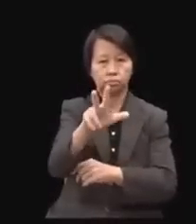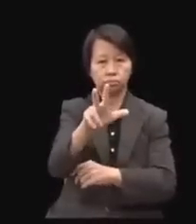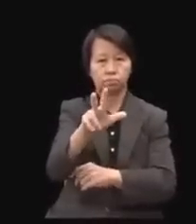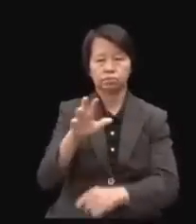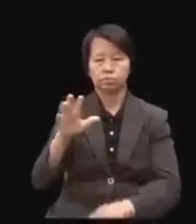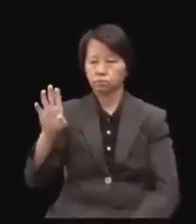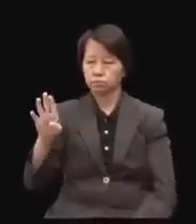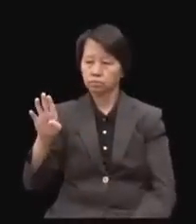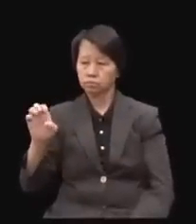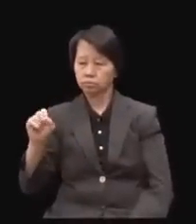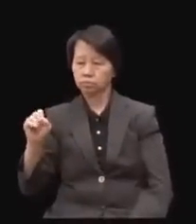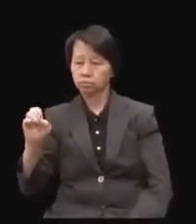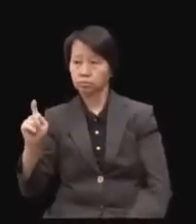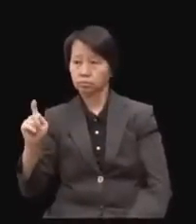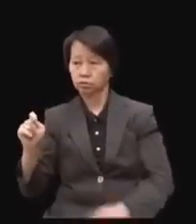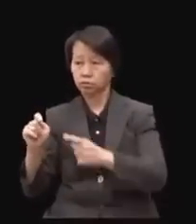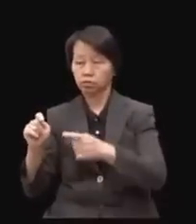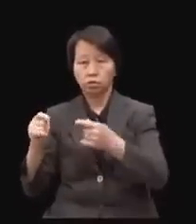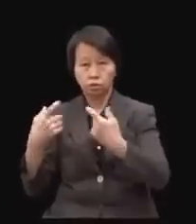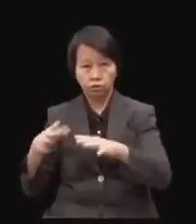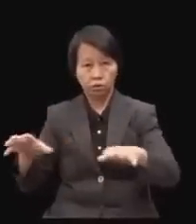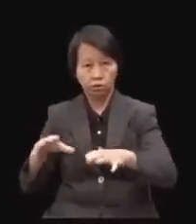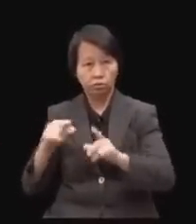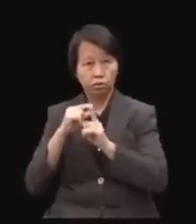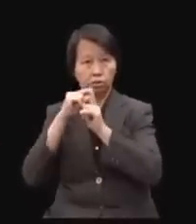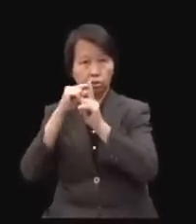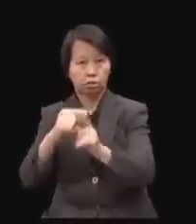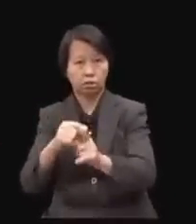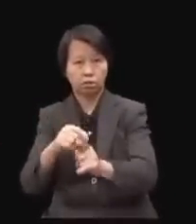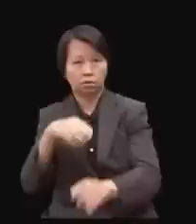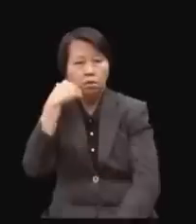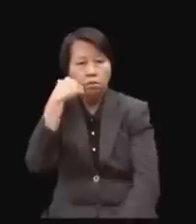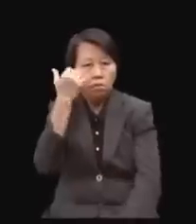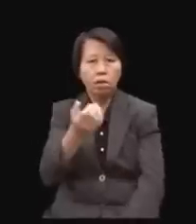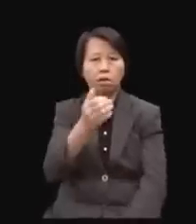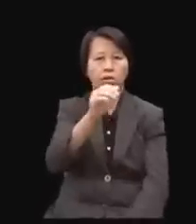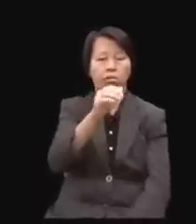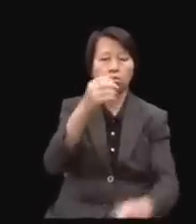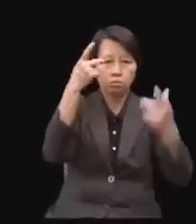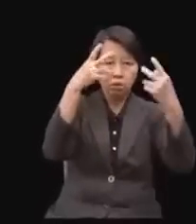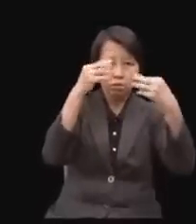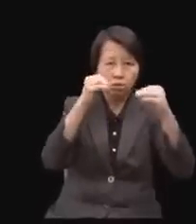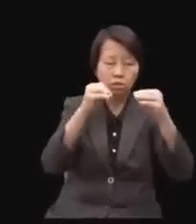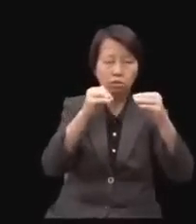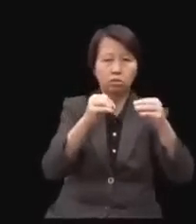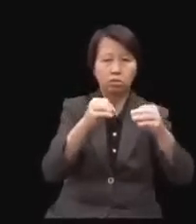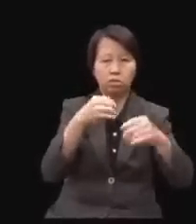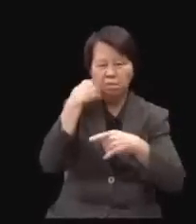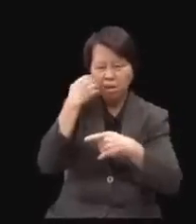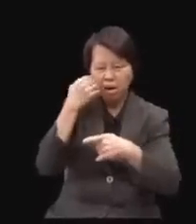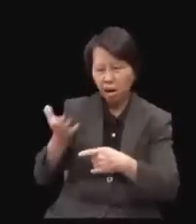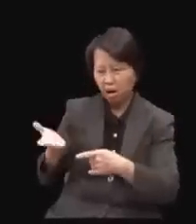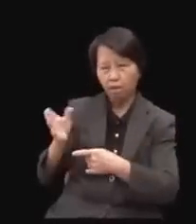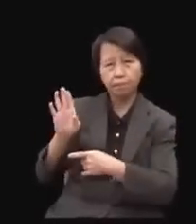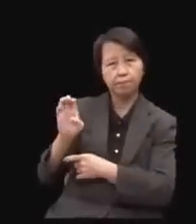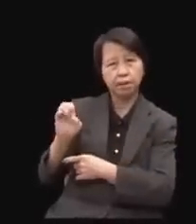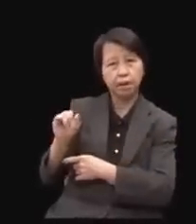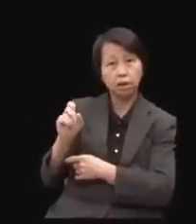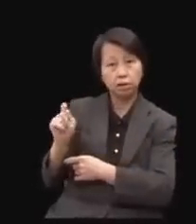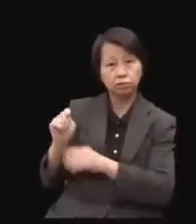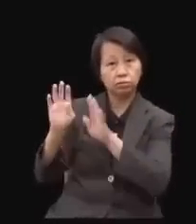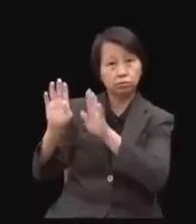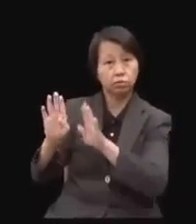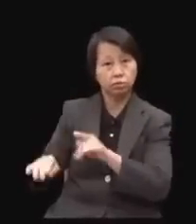besut telah membuat satu kenyataan untuk mengaitkan nama Bomat Tambun dana yang